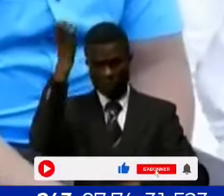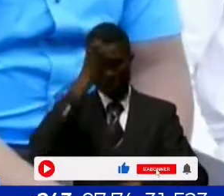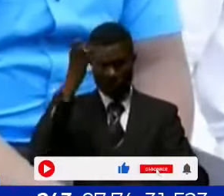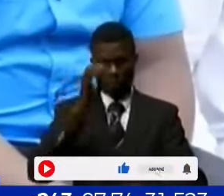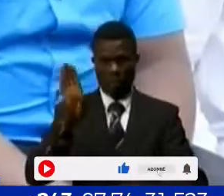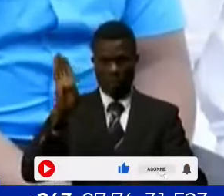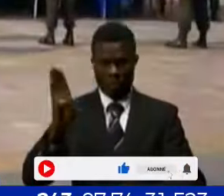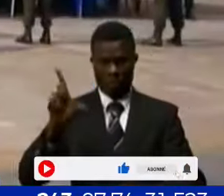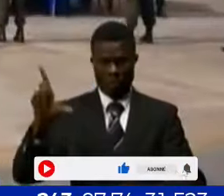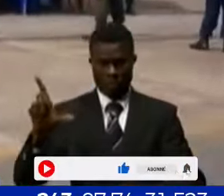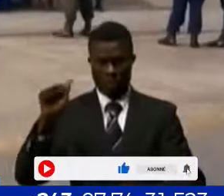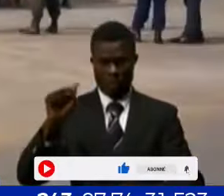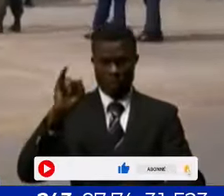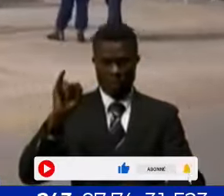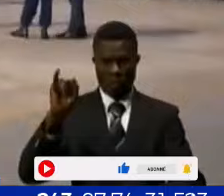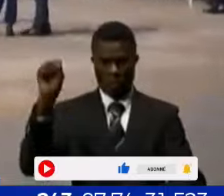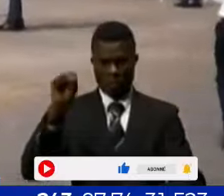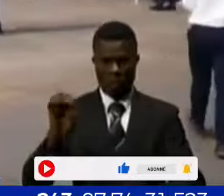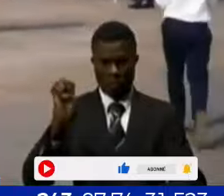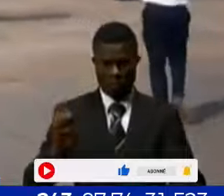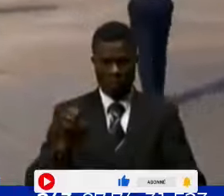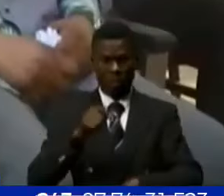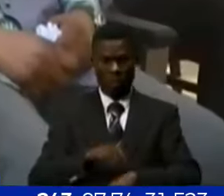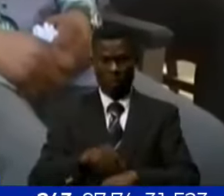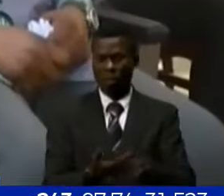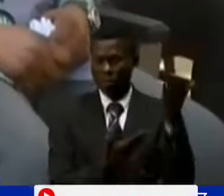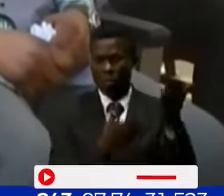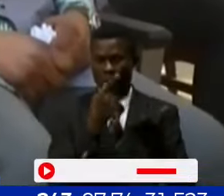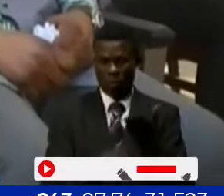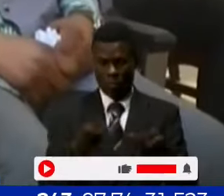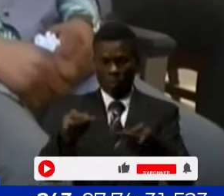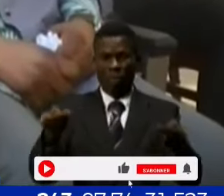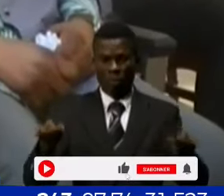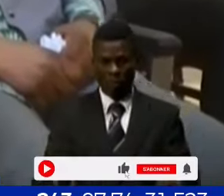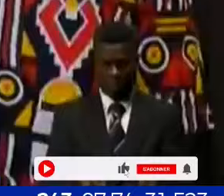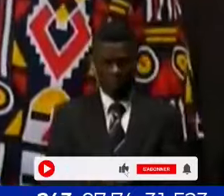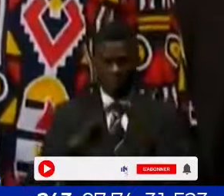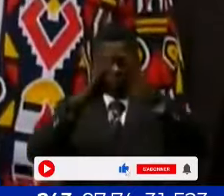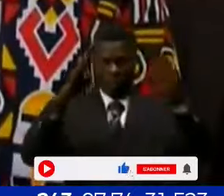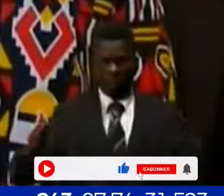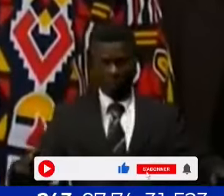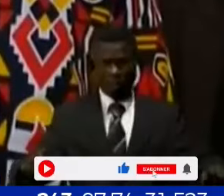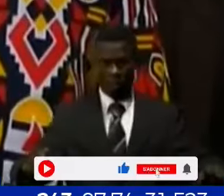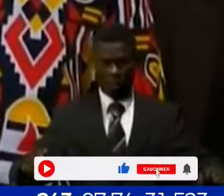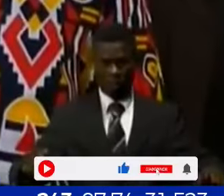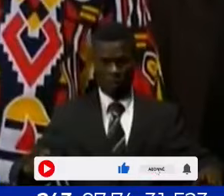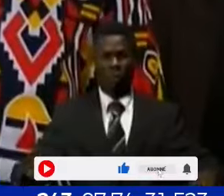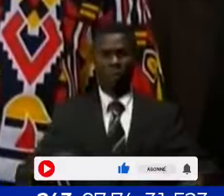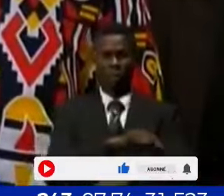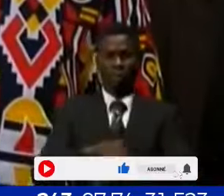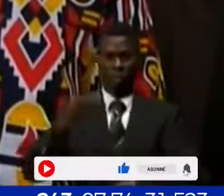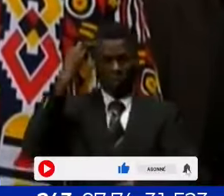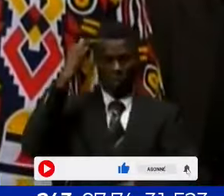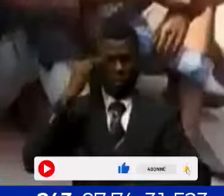Blaise Kilimbalimba. Autre audience foraine, c'est celle à la place du bâtiment abritant le ministère,